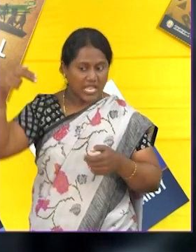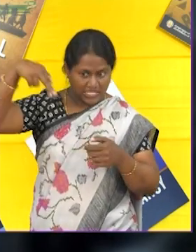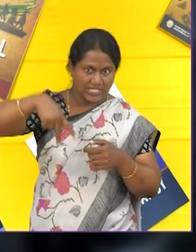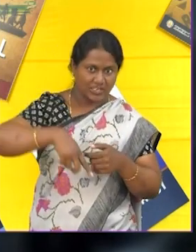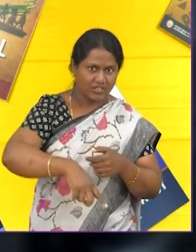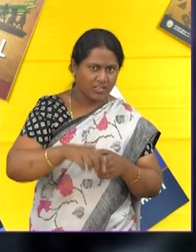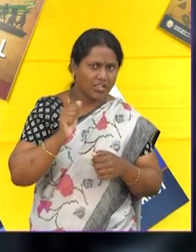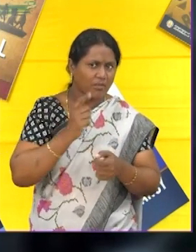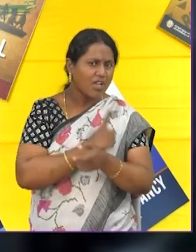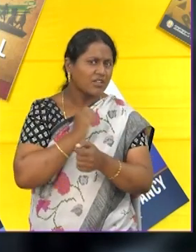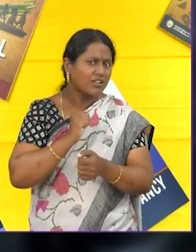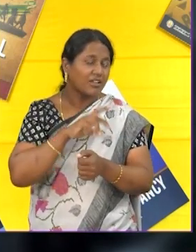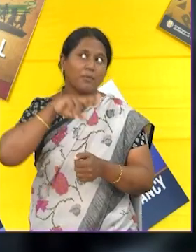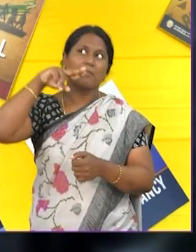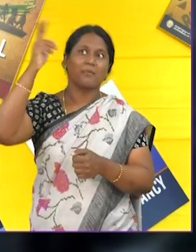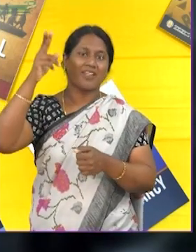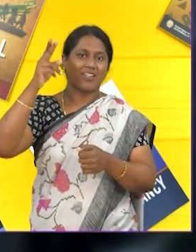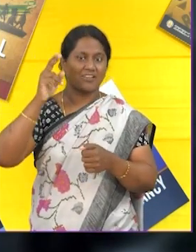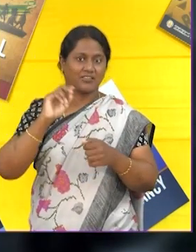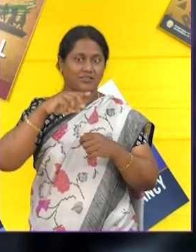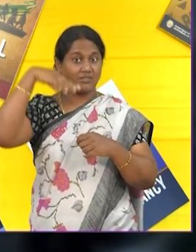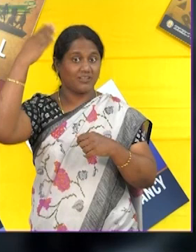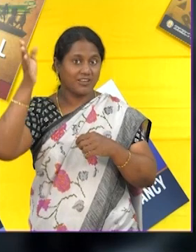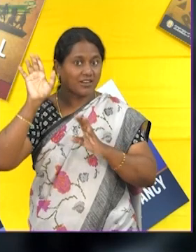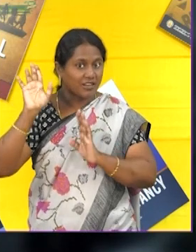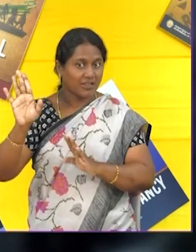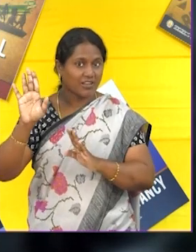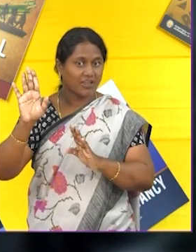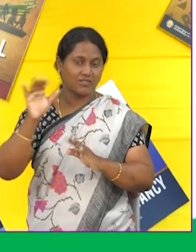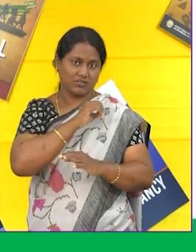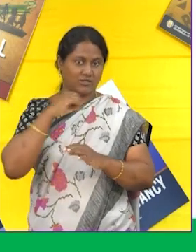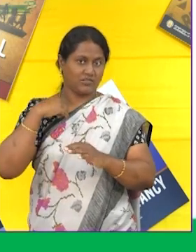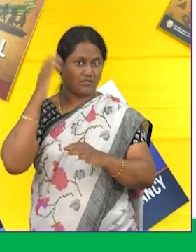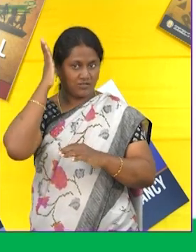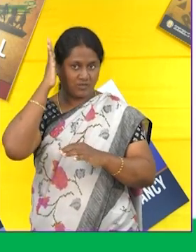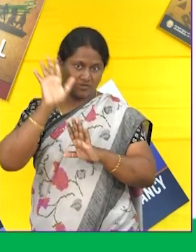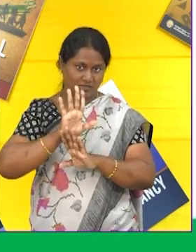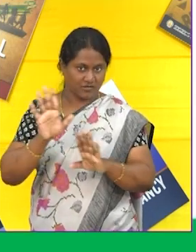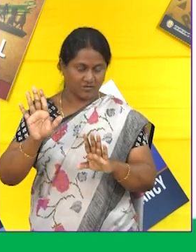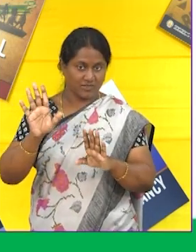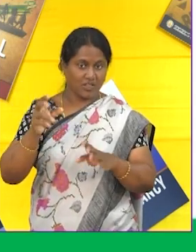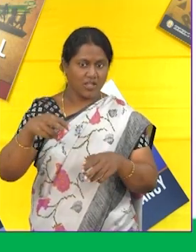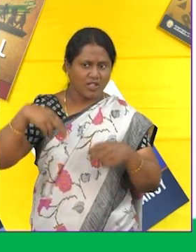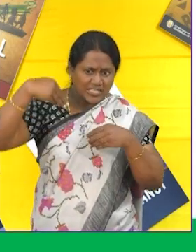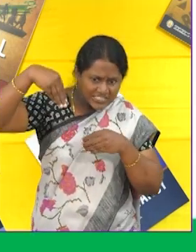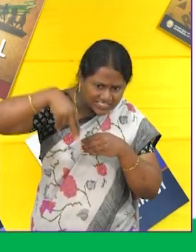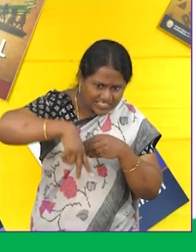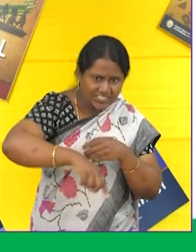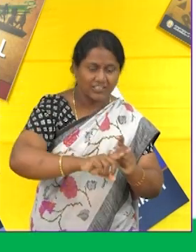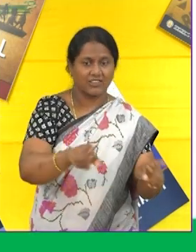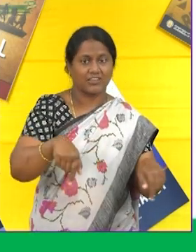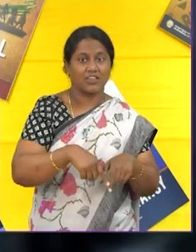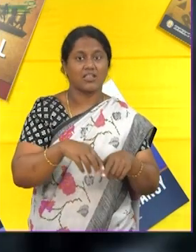ஸ்டேஸில் டைனிங் டேபிள் இருக்குது, அதை சுற்றி இந்த வாக்கிங் சவுண்ட் கேட்குது. The light from the bathroom shone down the back